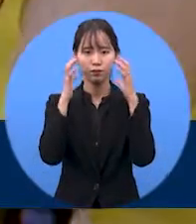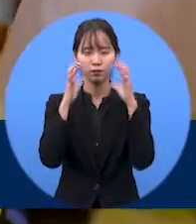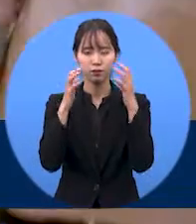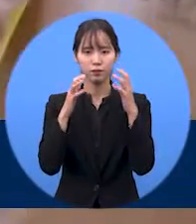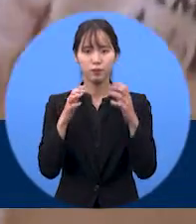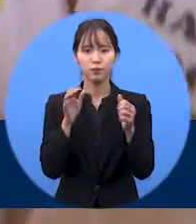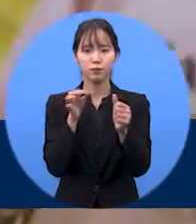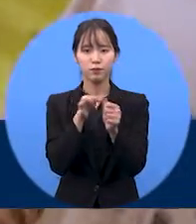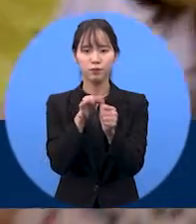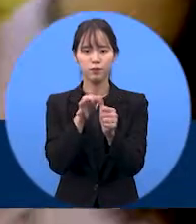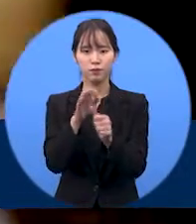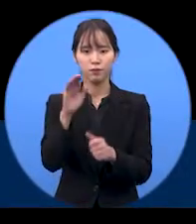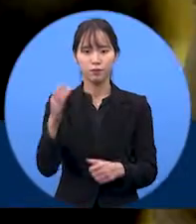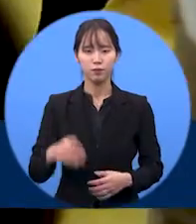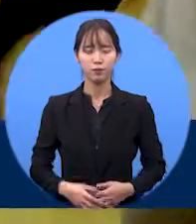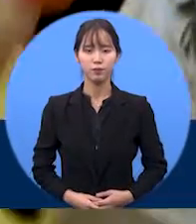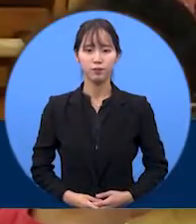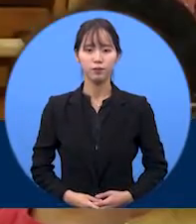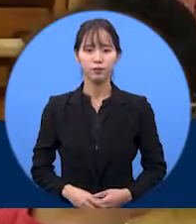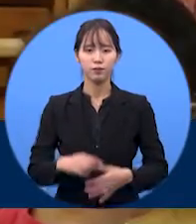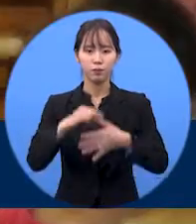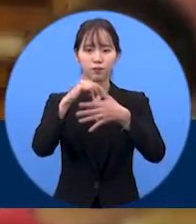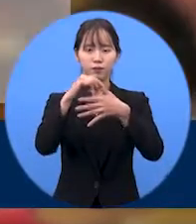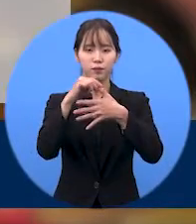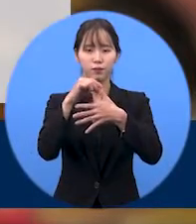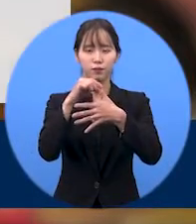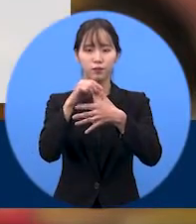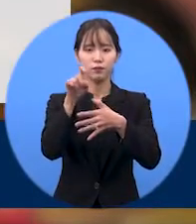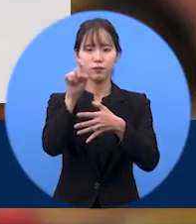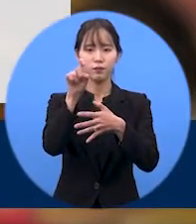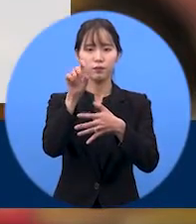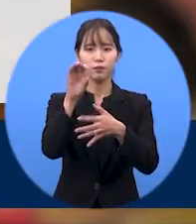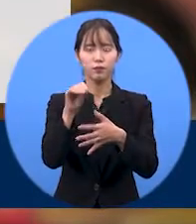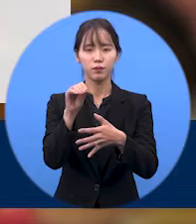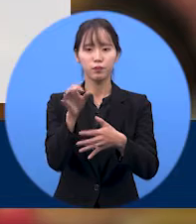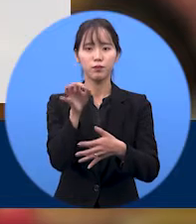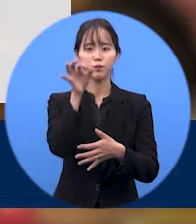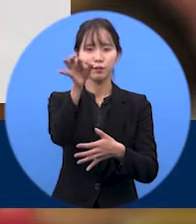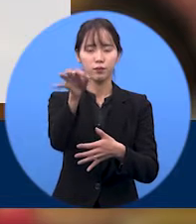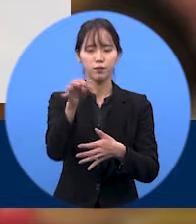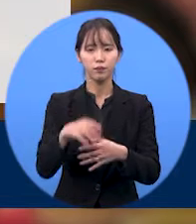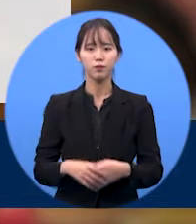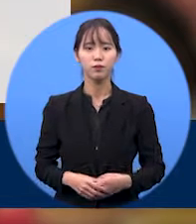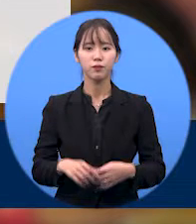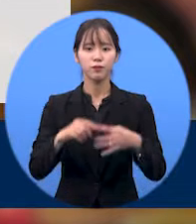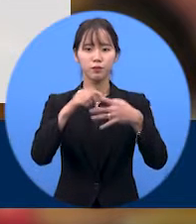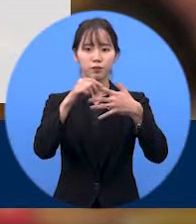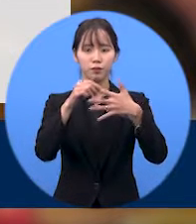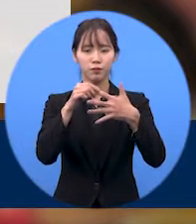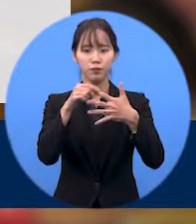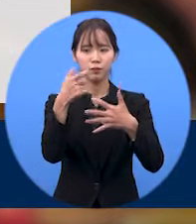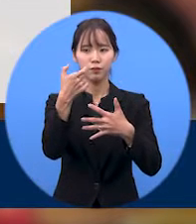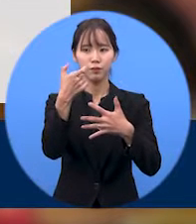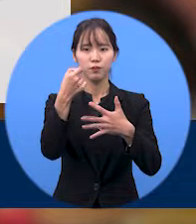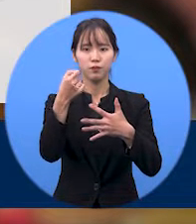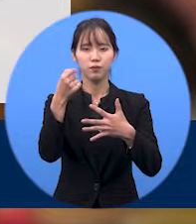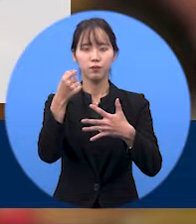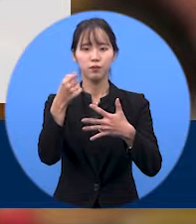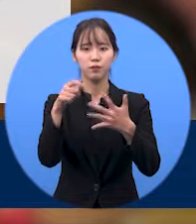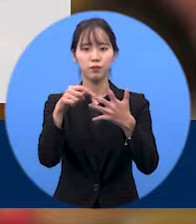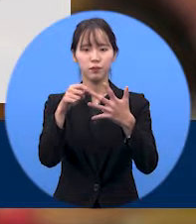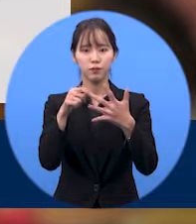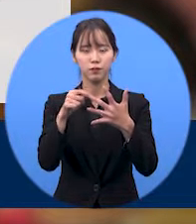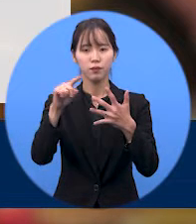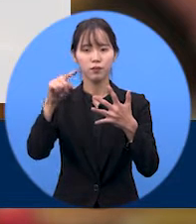태어난 아이부터 적용해 그동안 둘째 아이부터 지급되던 출산 지원금을 첫째 아이에게도 10만 원씩 지급하고